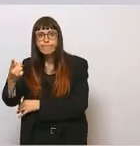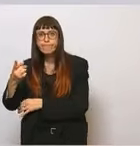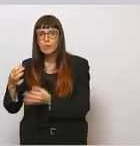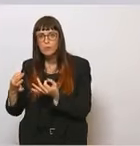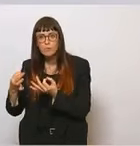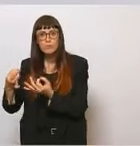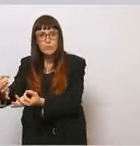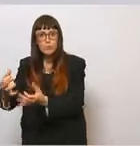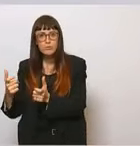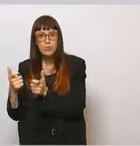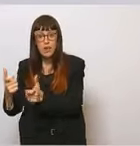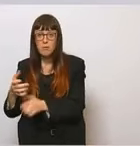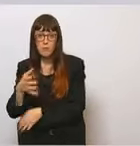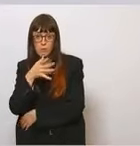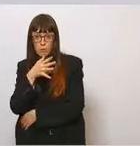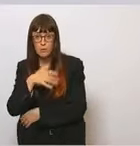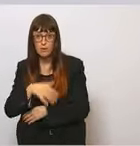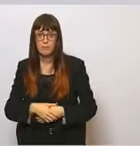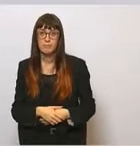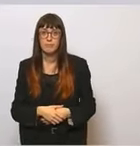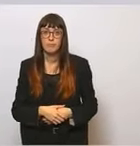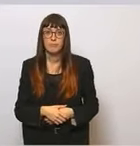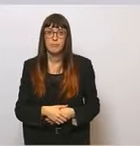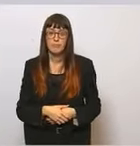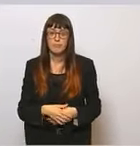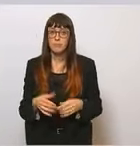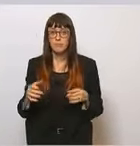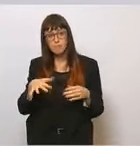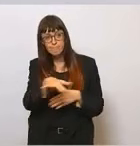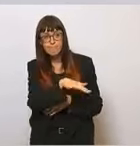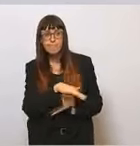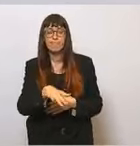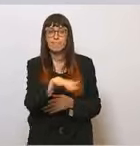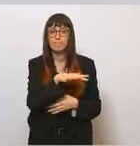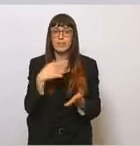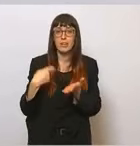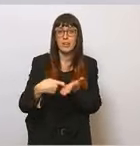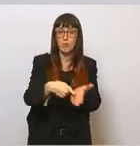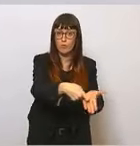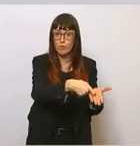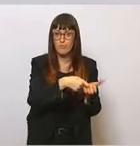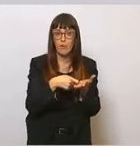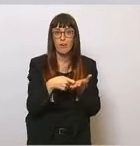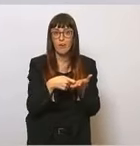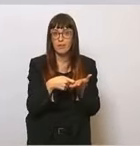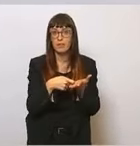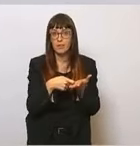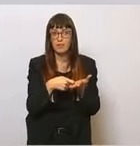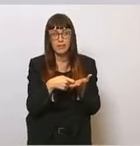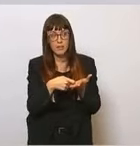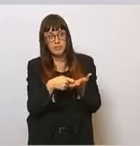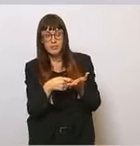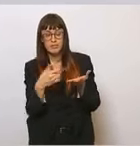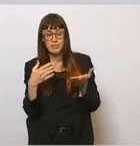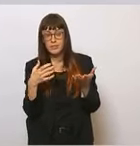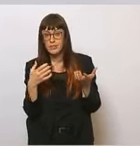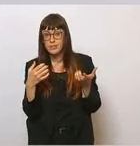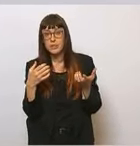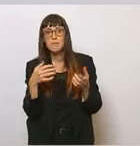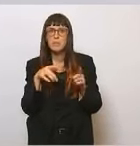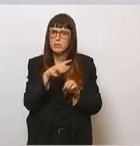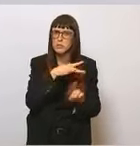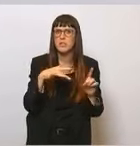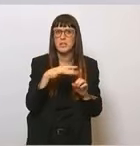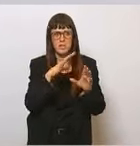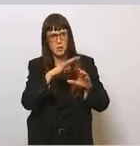par exemple, à l'impact que cela a sur les consommateurs et ce qui nous manque dans la société en termes d'innovation à cause de